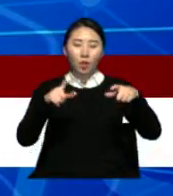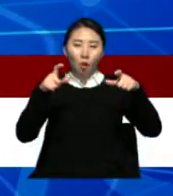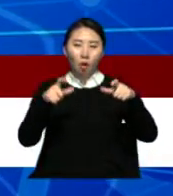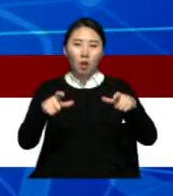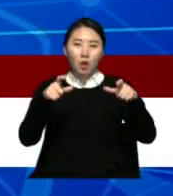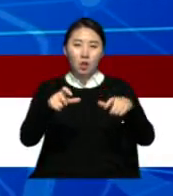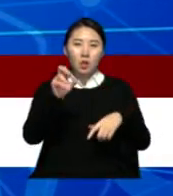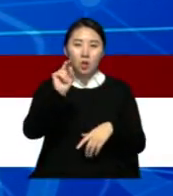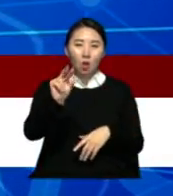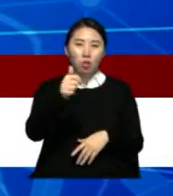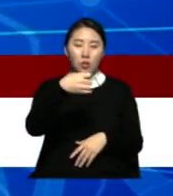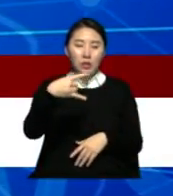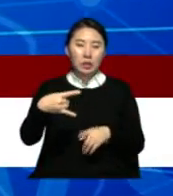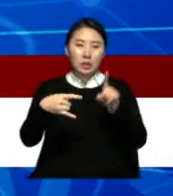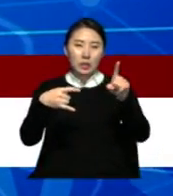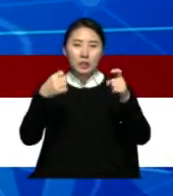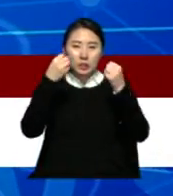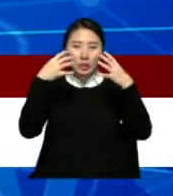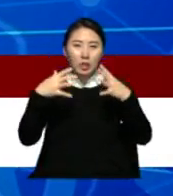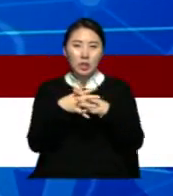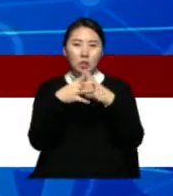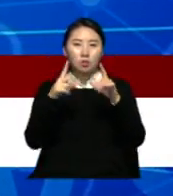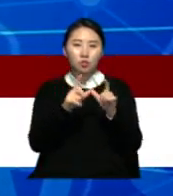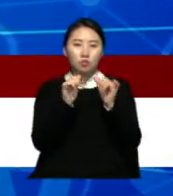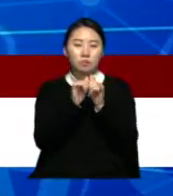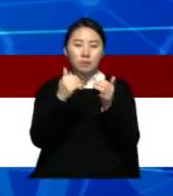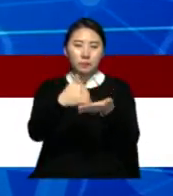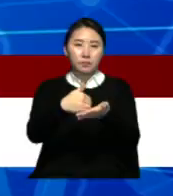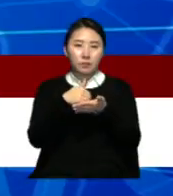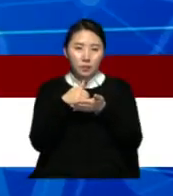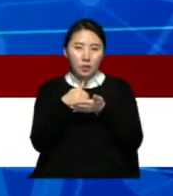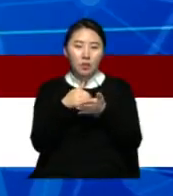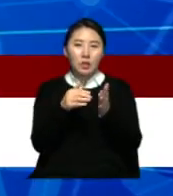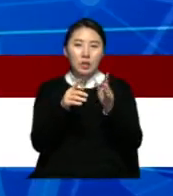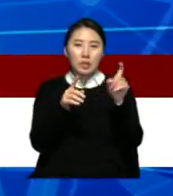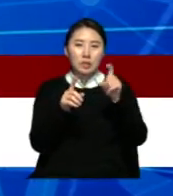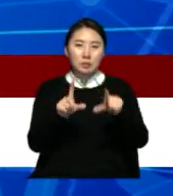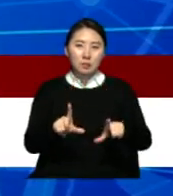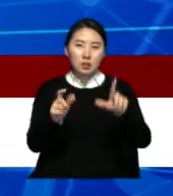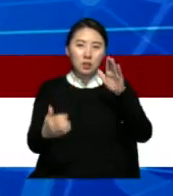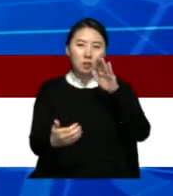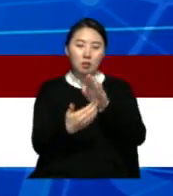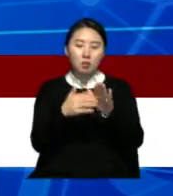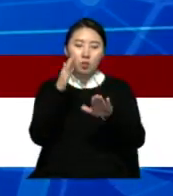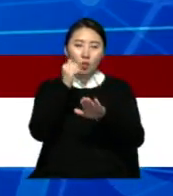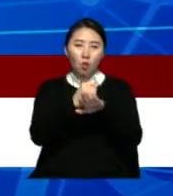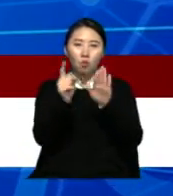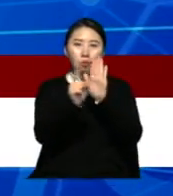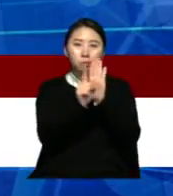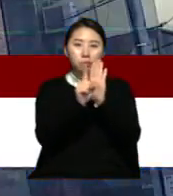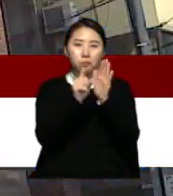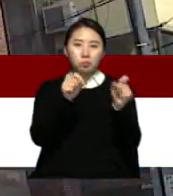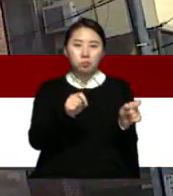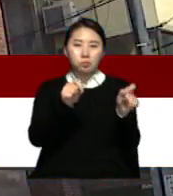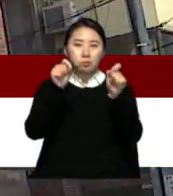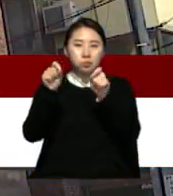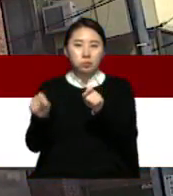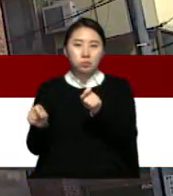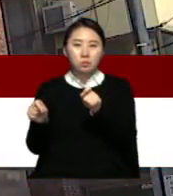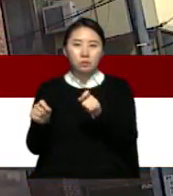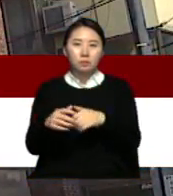서대문구 연희일 재개발 구역에 대한 주민 의견조사 개표가 지난 10일 이루어졌지만 결과 공고가 미뤄지고